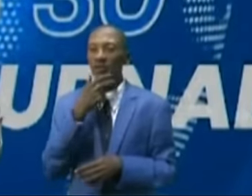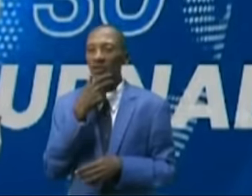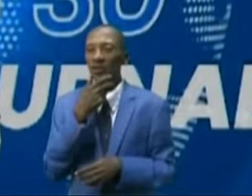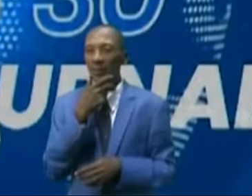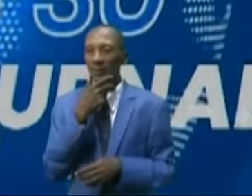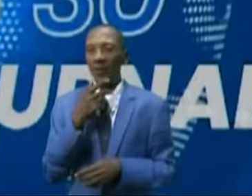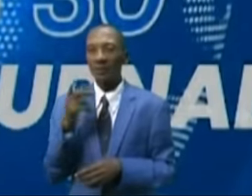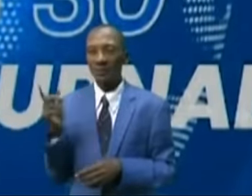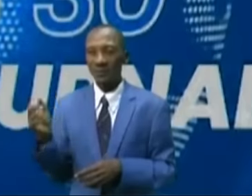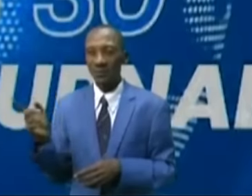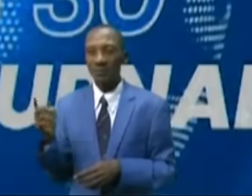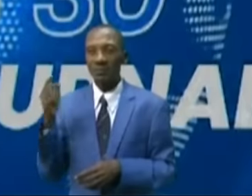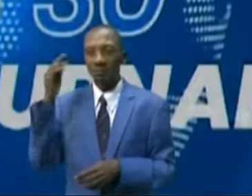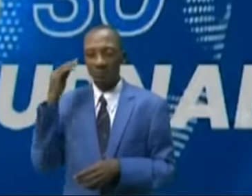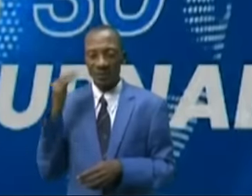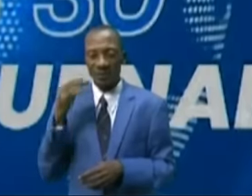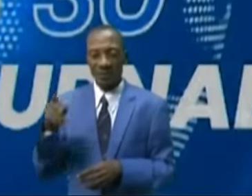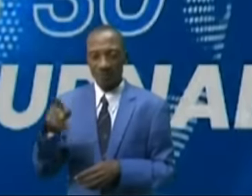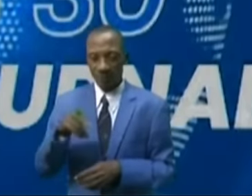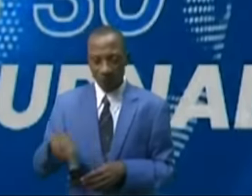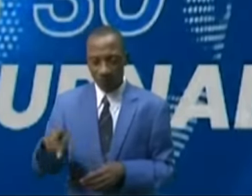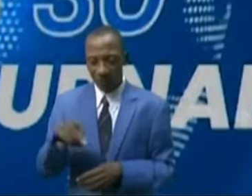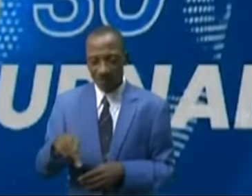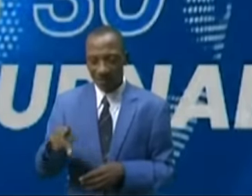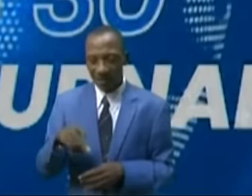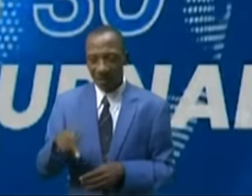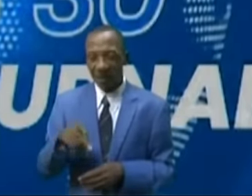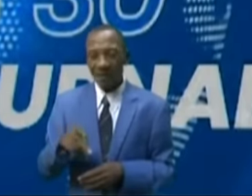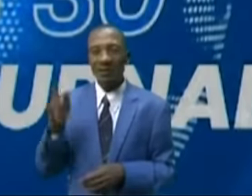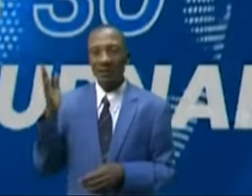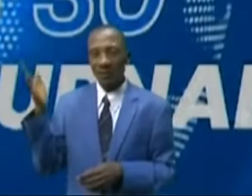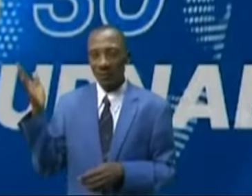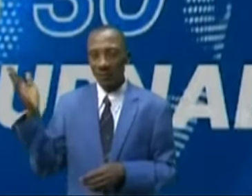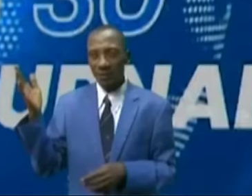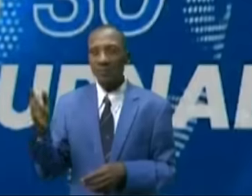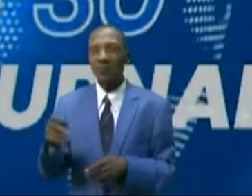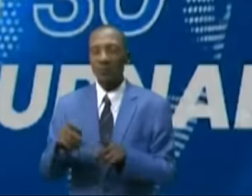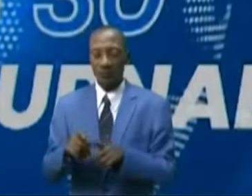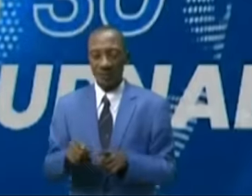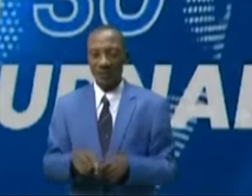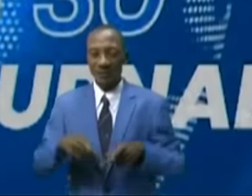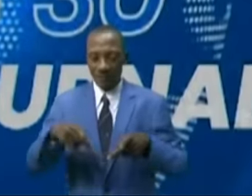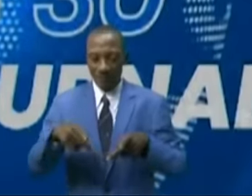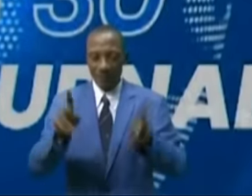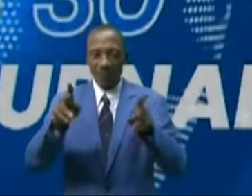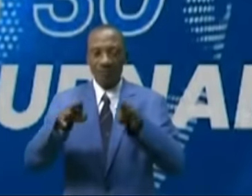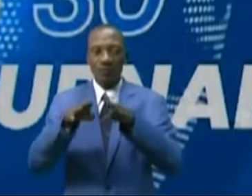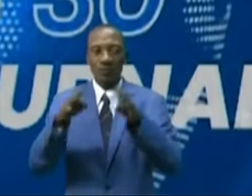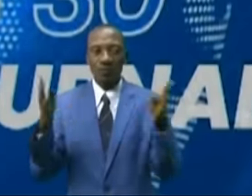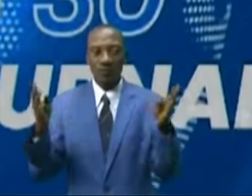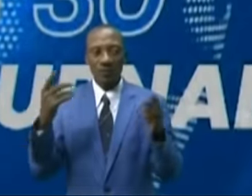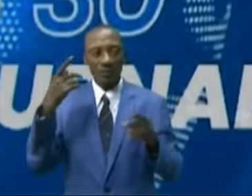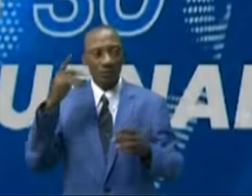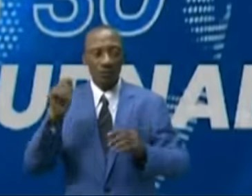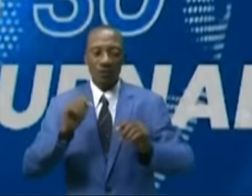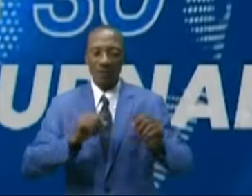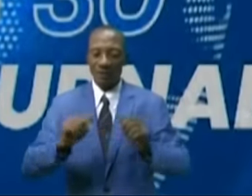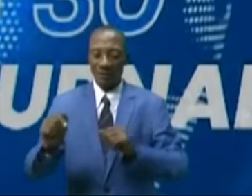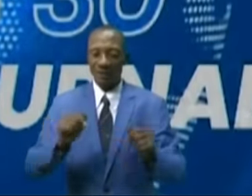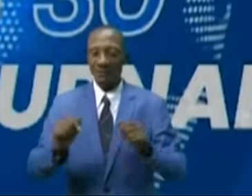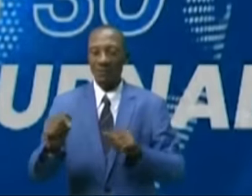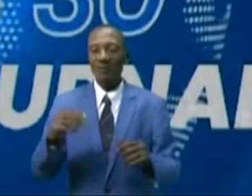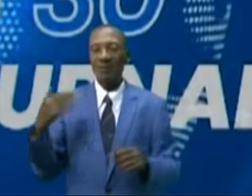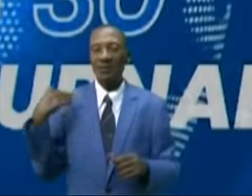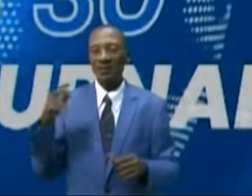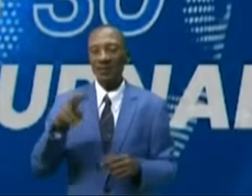ministre provincial à charge de l'éducation a donné les coups d'envoi des épreuves hors session édition 2024, nous